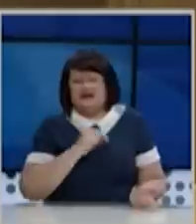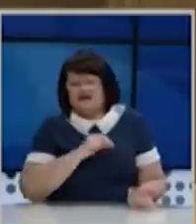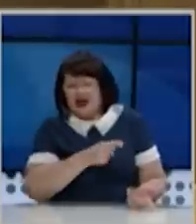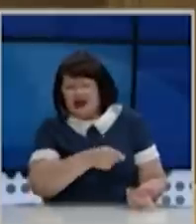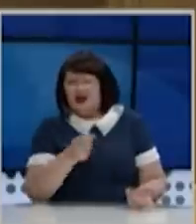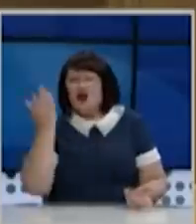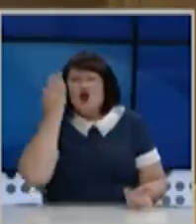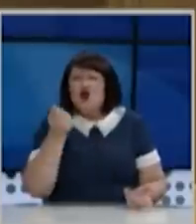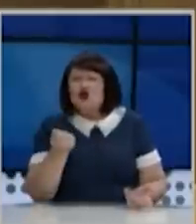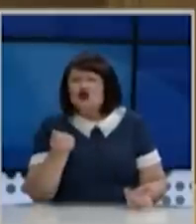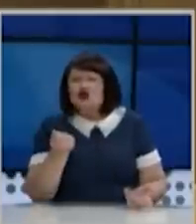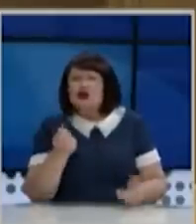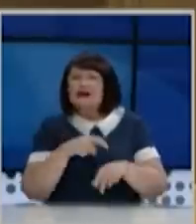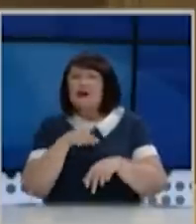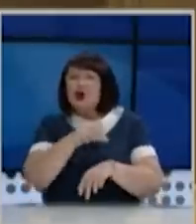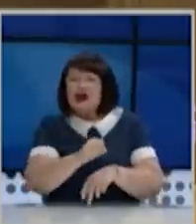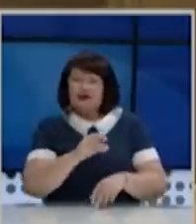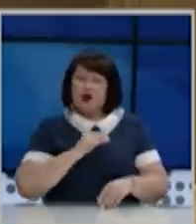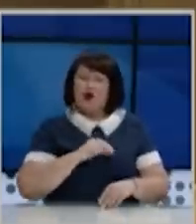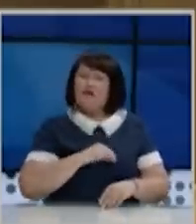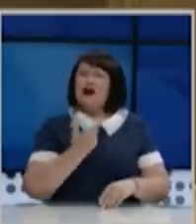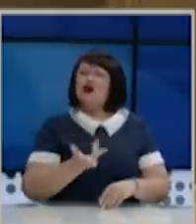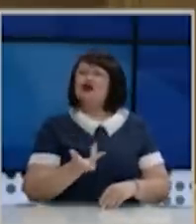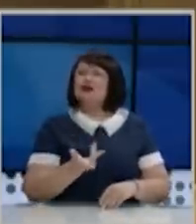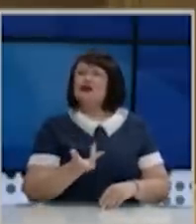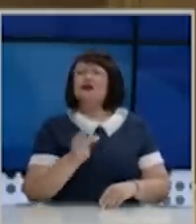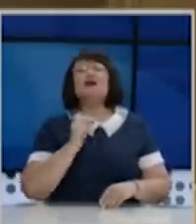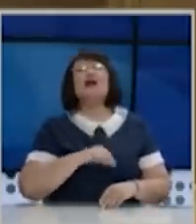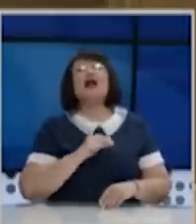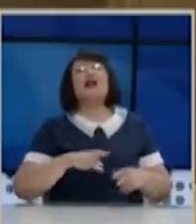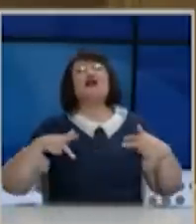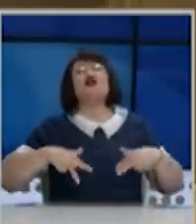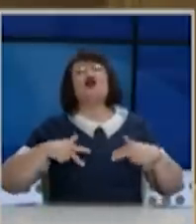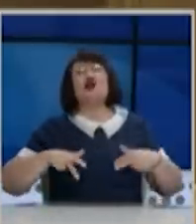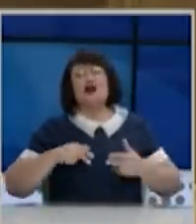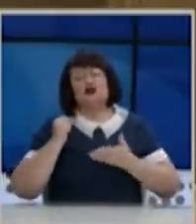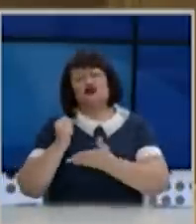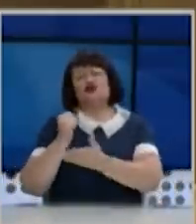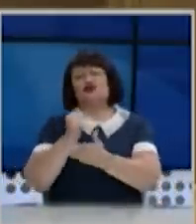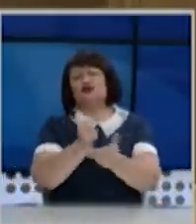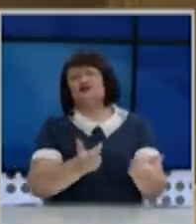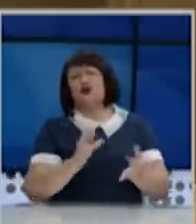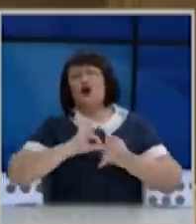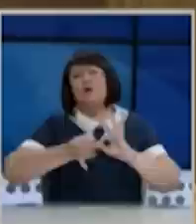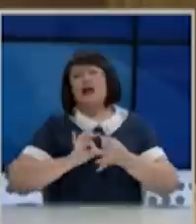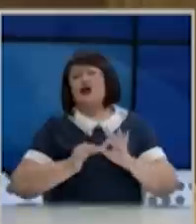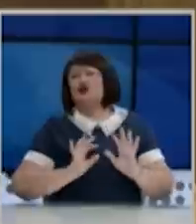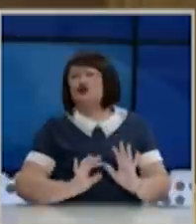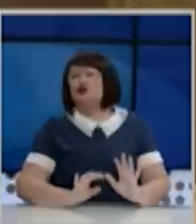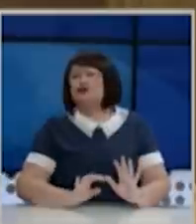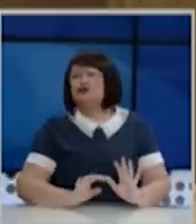να προλάβουμε. Όφελος είναι να κερδίσει το κράτος για να χρηματοδοτήσει τους ομίλους. Τίποτα